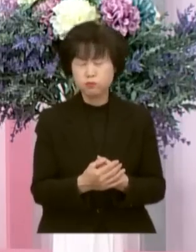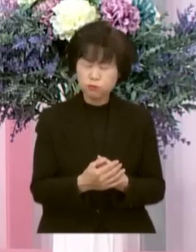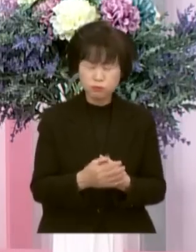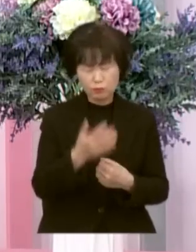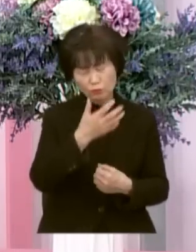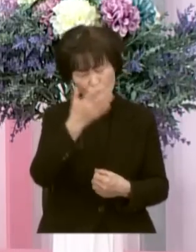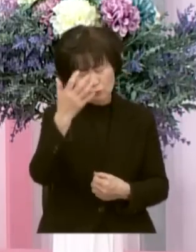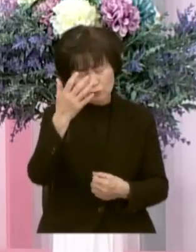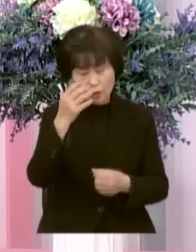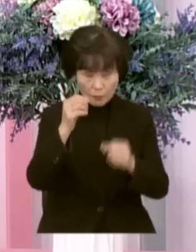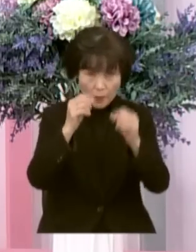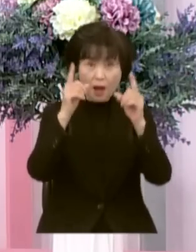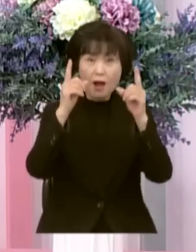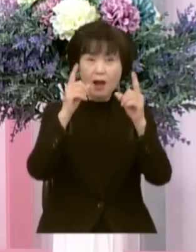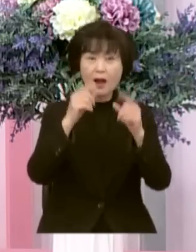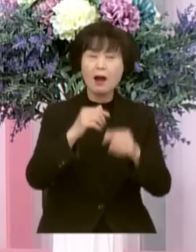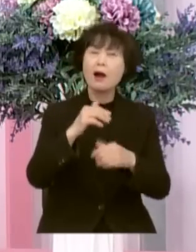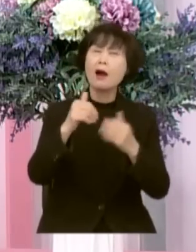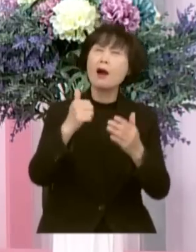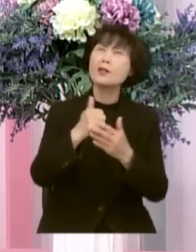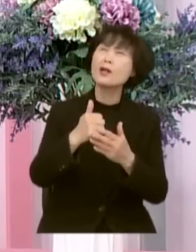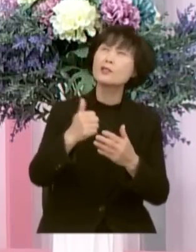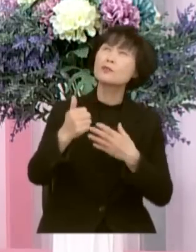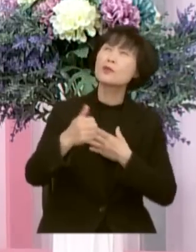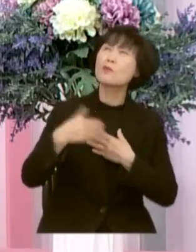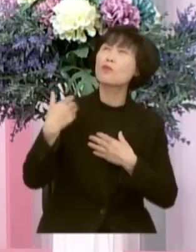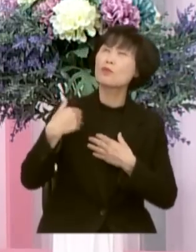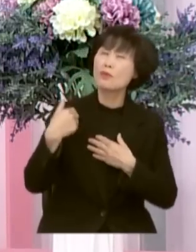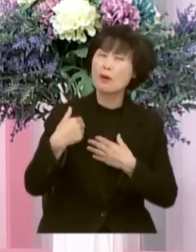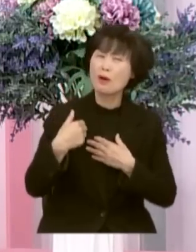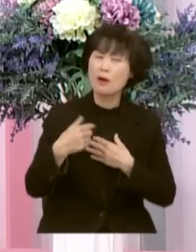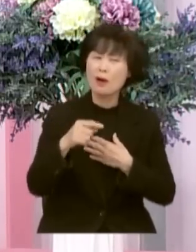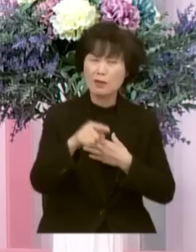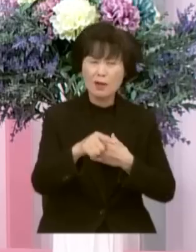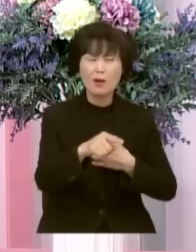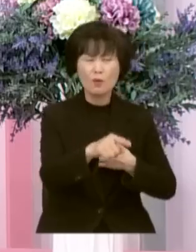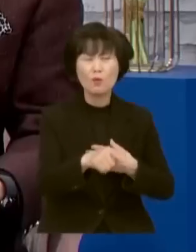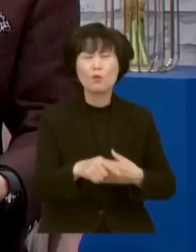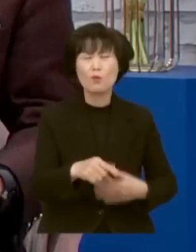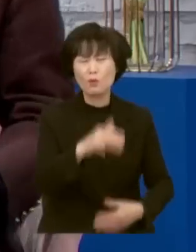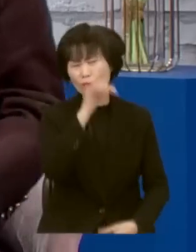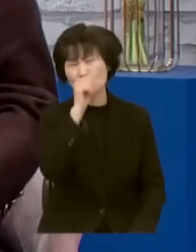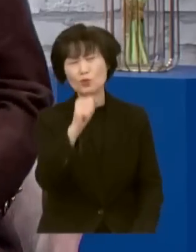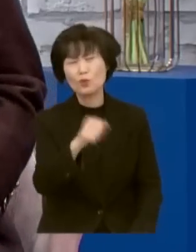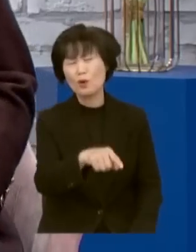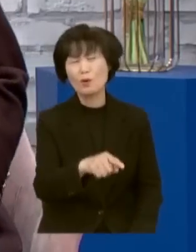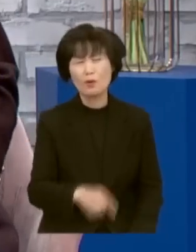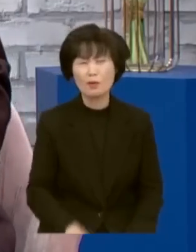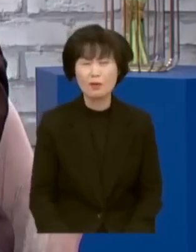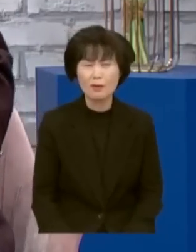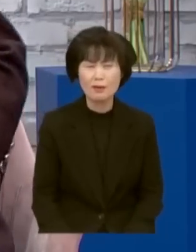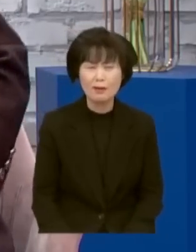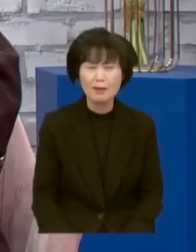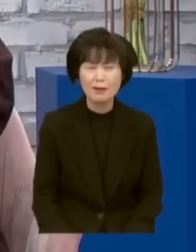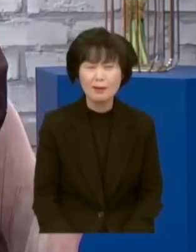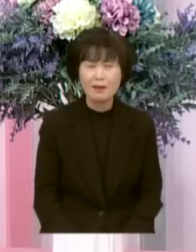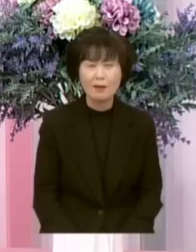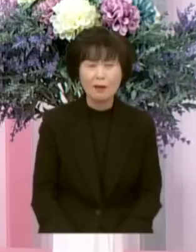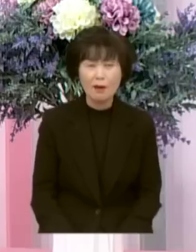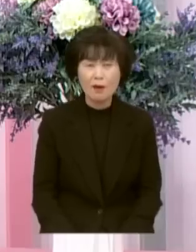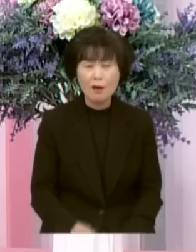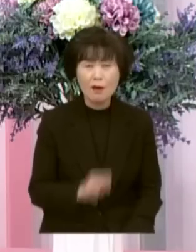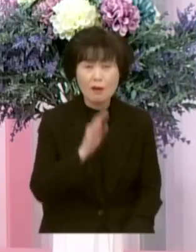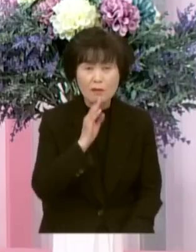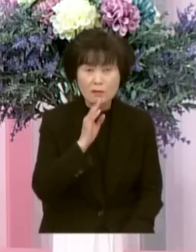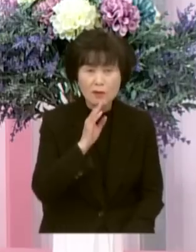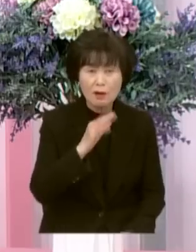그리고 깼어요. 근데 하나님한테 하나님이 잘 모르셔서 그랬는데 1번 되게 좋은 거예요. 너무 하고 싶었거든요.